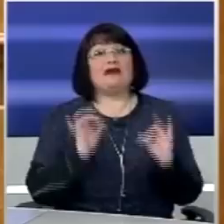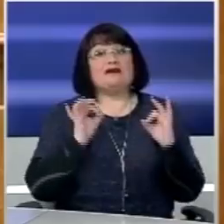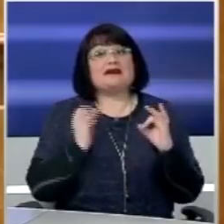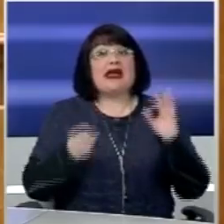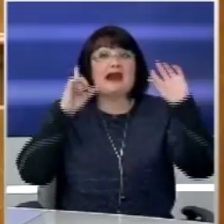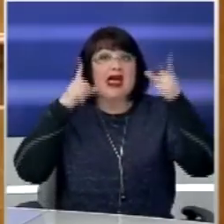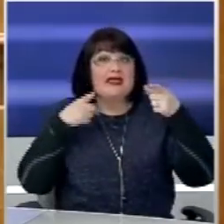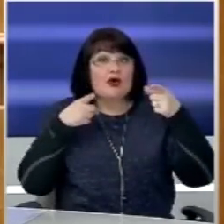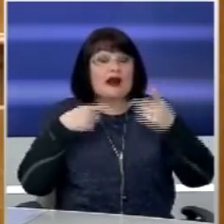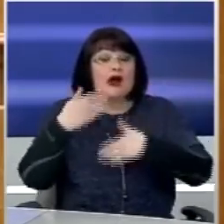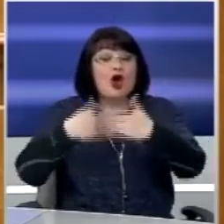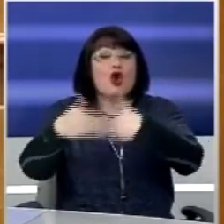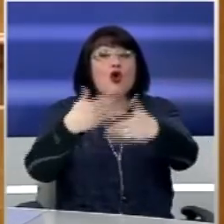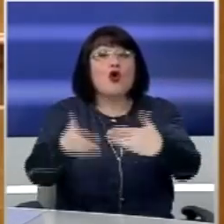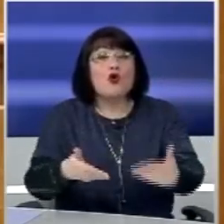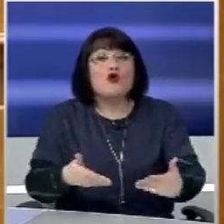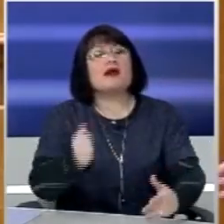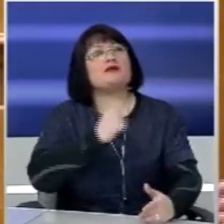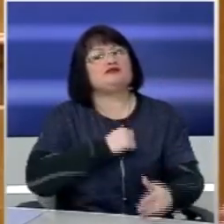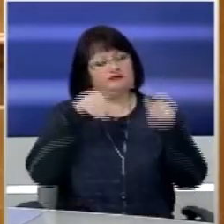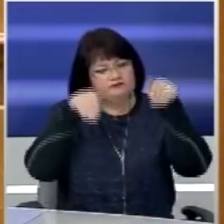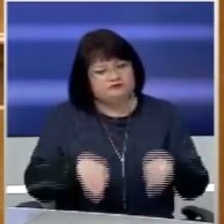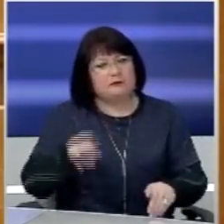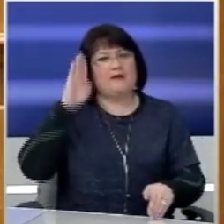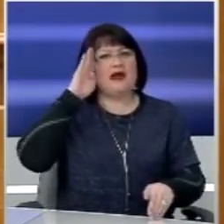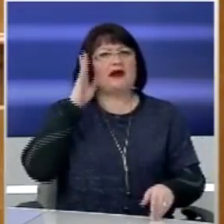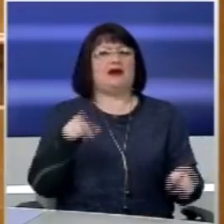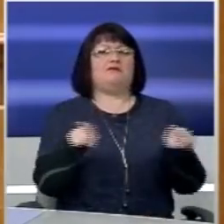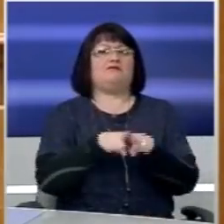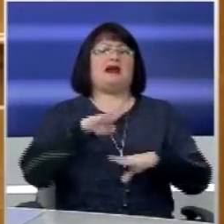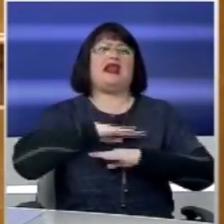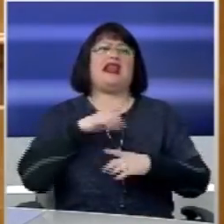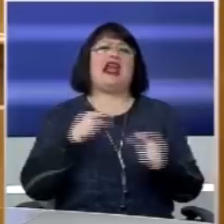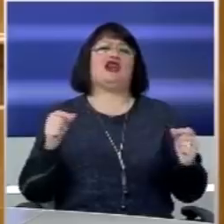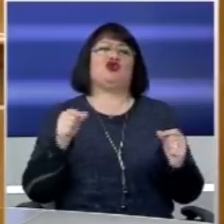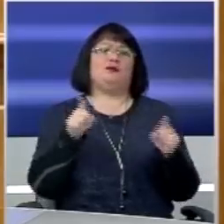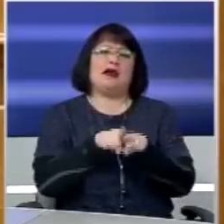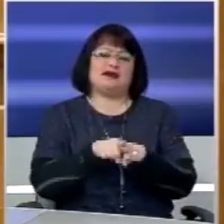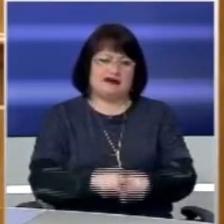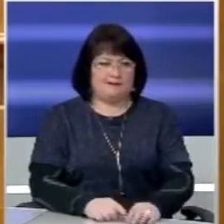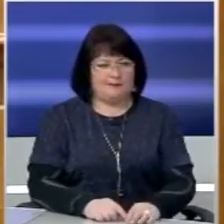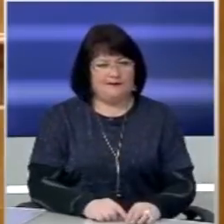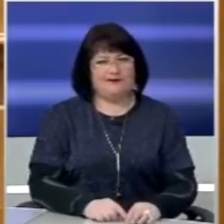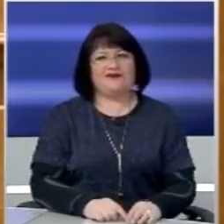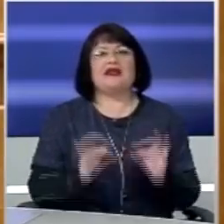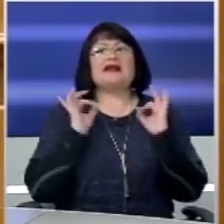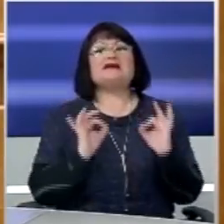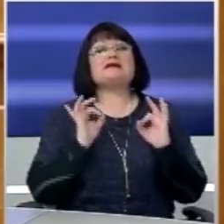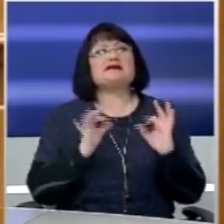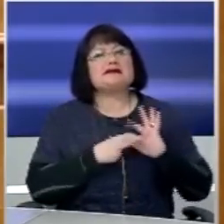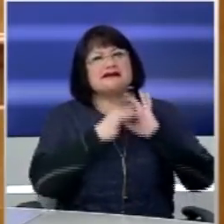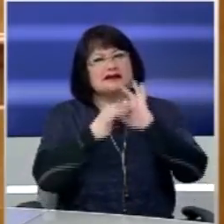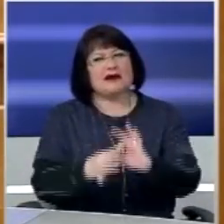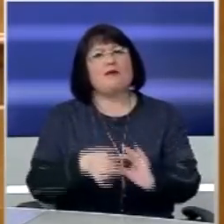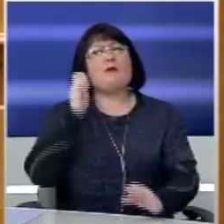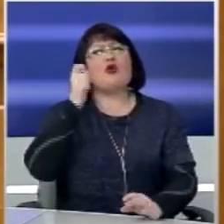ξέρουμε δεκαετίες τώρα. Πιστοί φίλοι και εταίρος των Αμερικάνων και του ΝΑΤΟ. Με συνέπεια και συνέχεια ακολουθεί αυτή